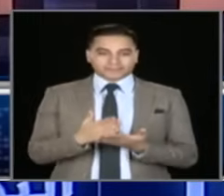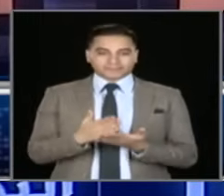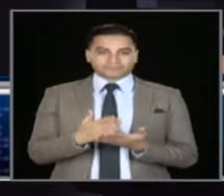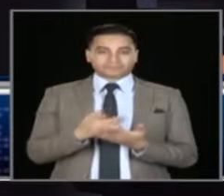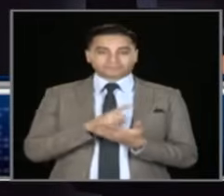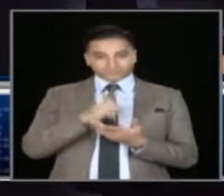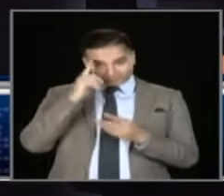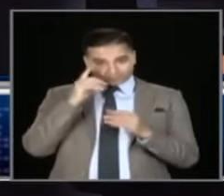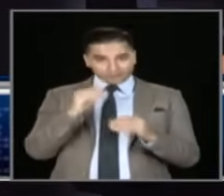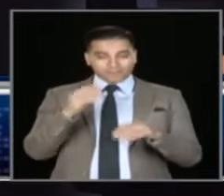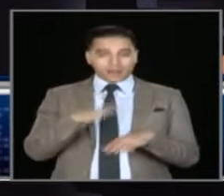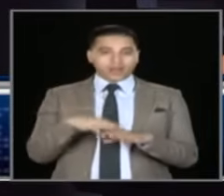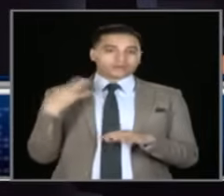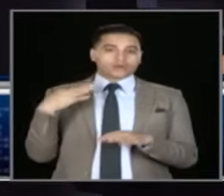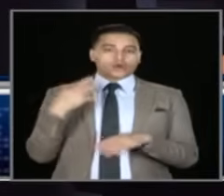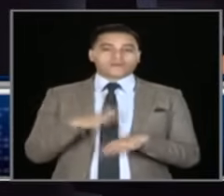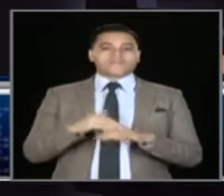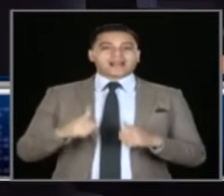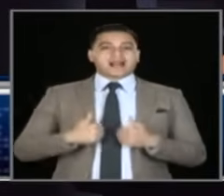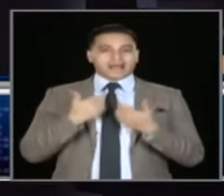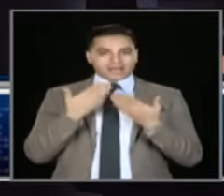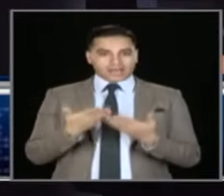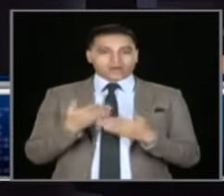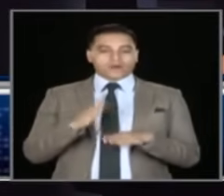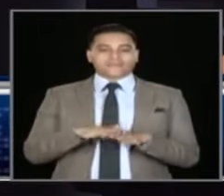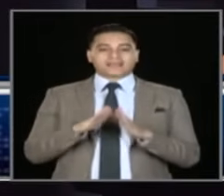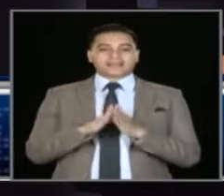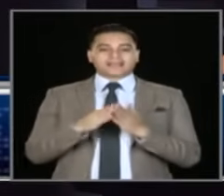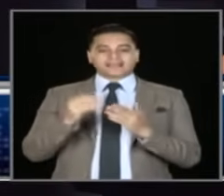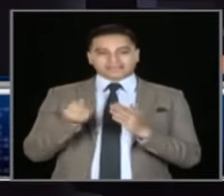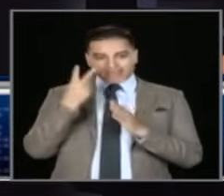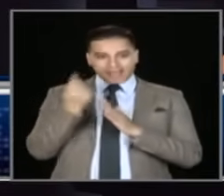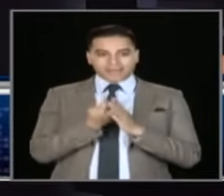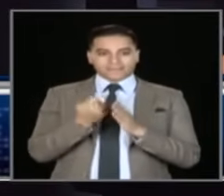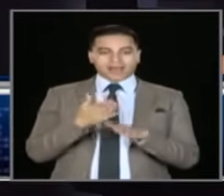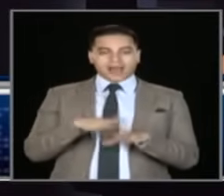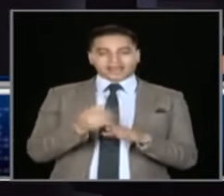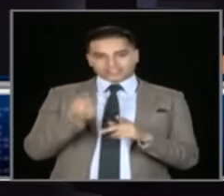رسائل بيحكي فيها تجربته في الحياة وفي كتابة الشعر.